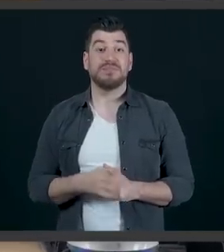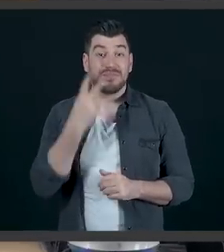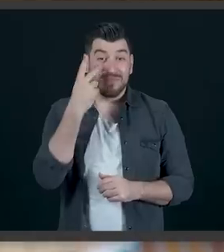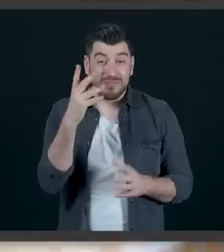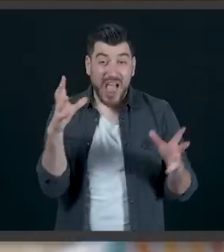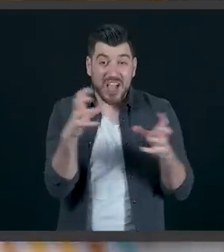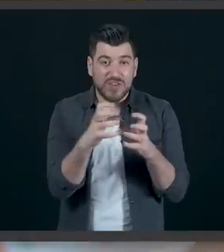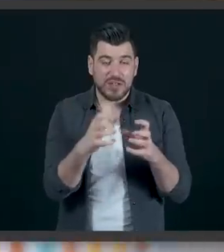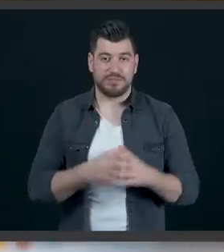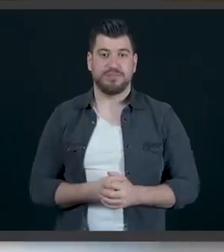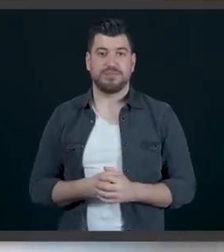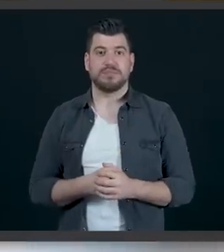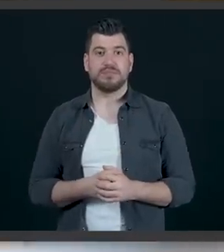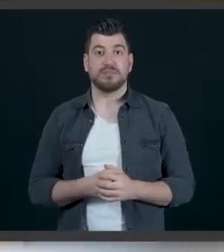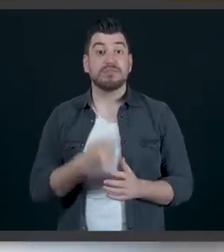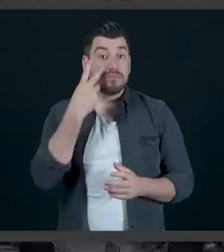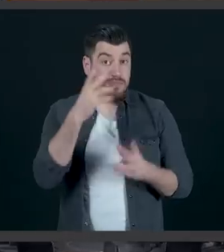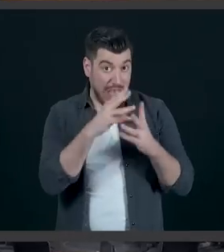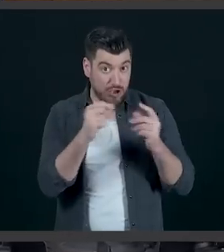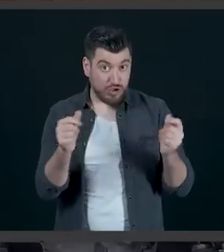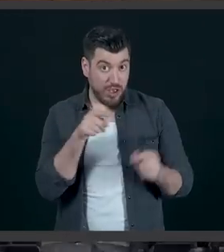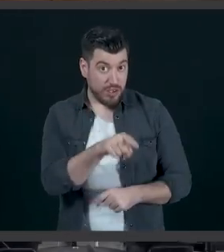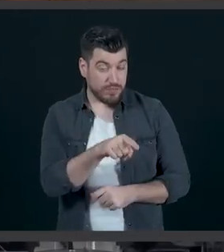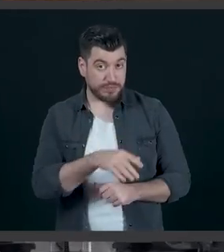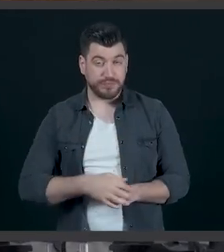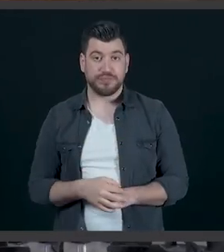Ήδη πως έσφιξε. Για να δω, έχει λιώσει.